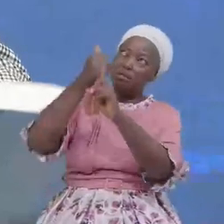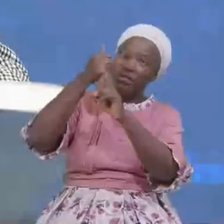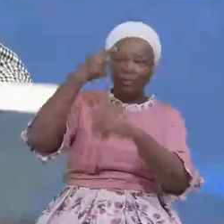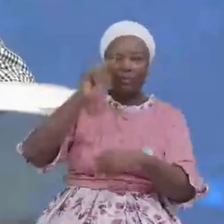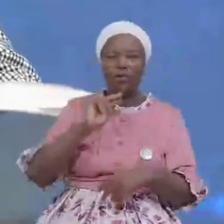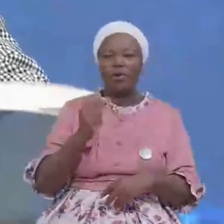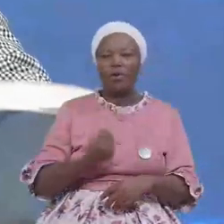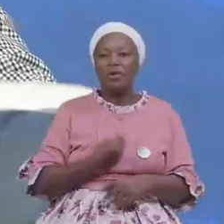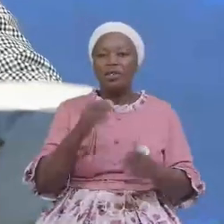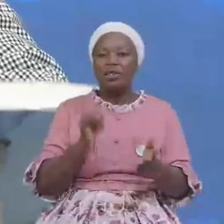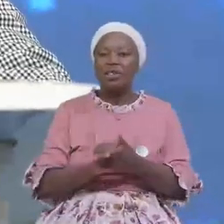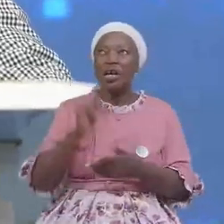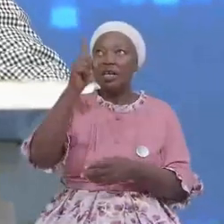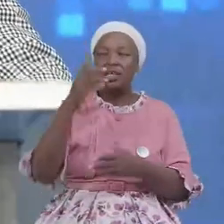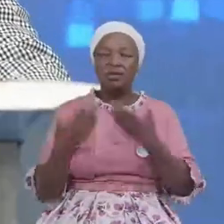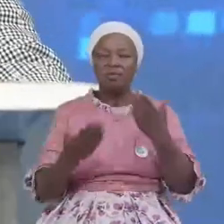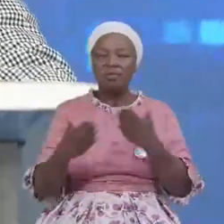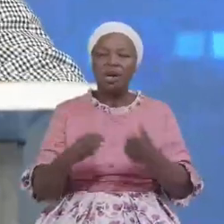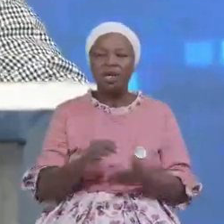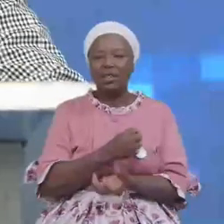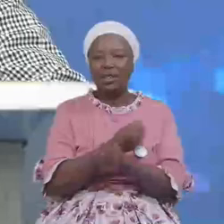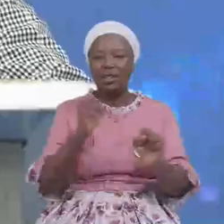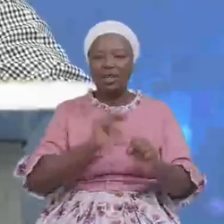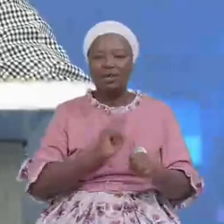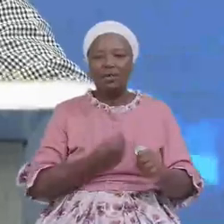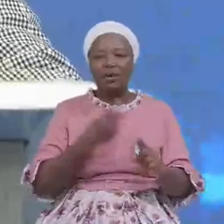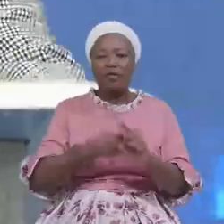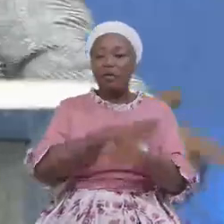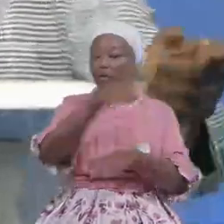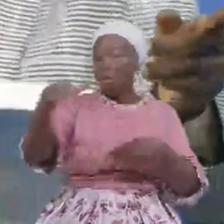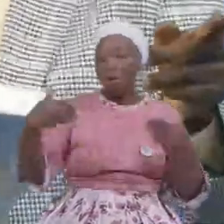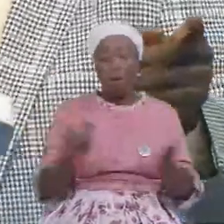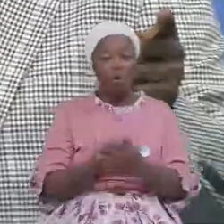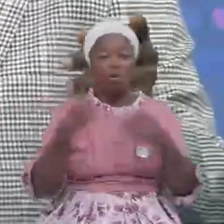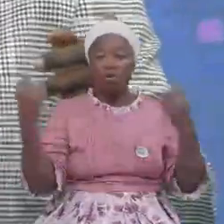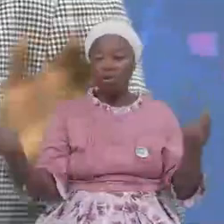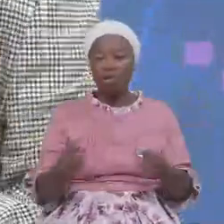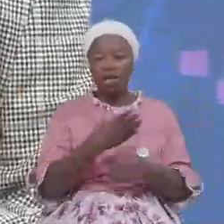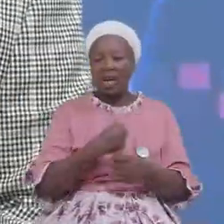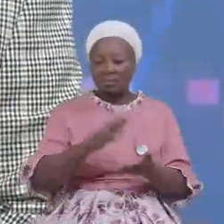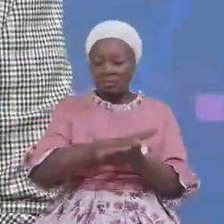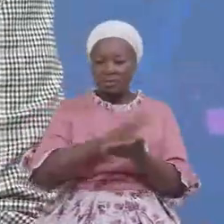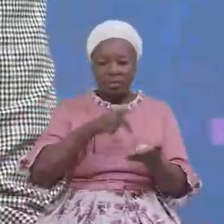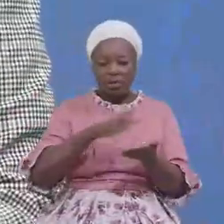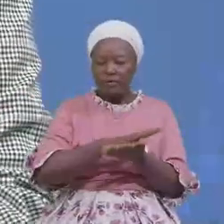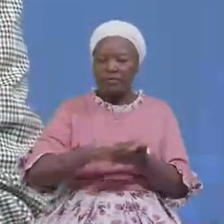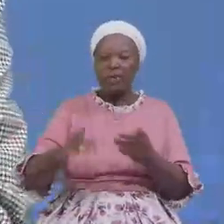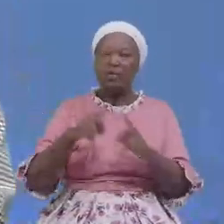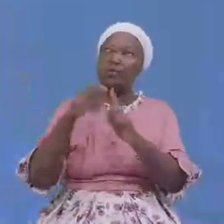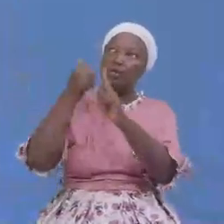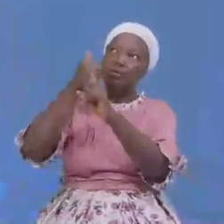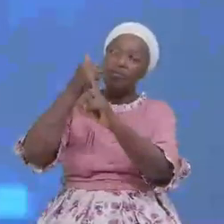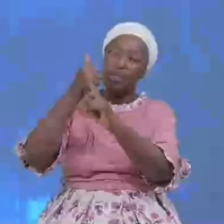pour nous, afin de nous racheter de toute iniquité et de se faire un peuple qui